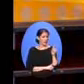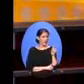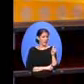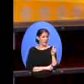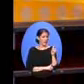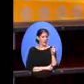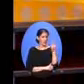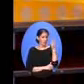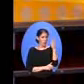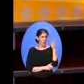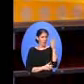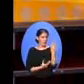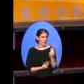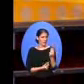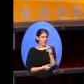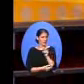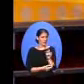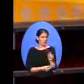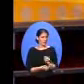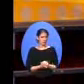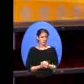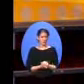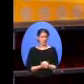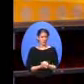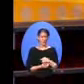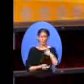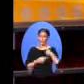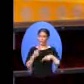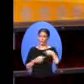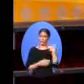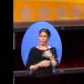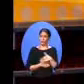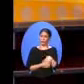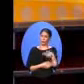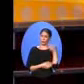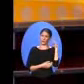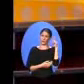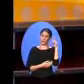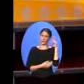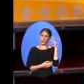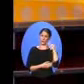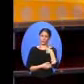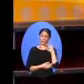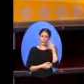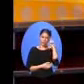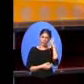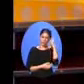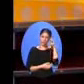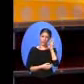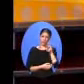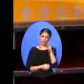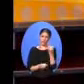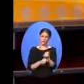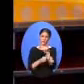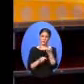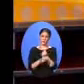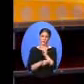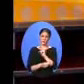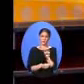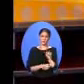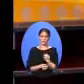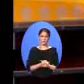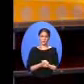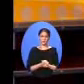גם בצבא לא מכירים מספיק את הנושא? בשנים האחרונות יותר. אני יודעת שיש עבודה בנושא